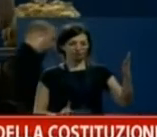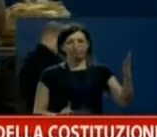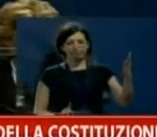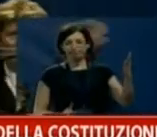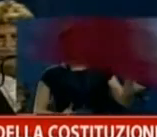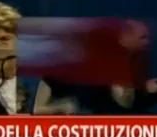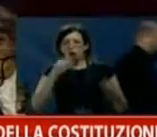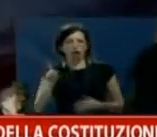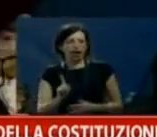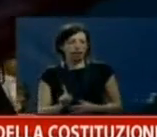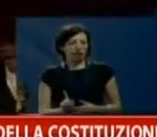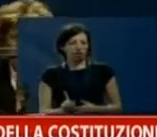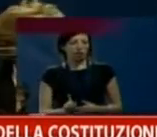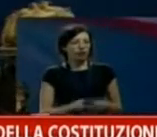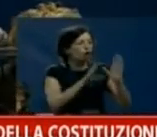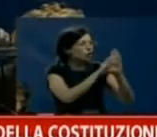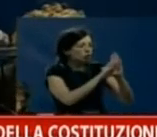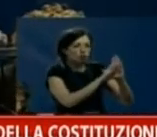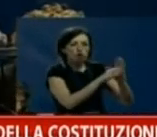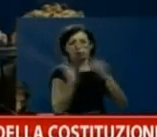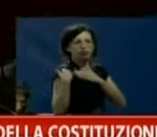non responsabilità della Costituzione.